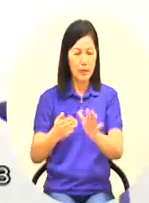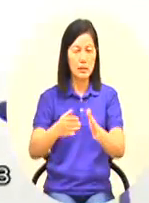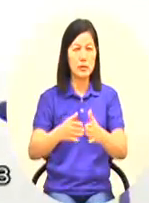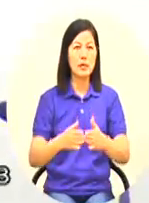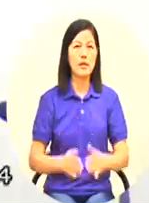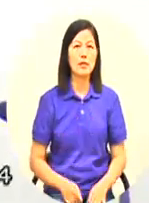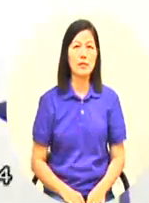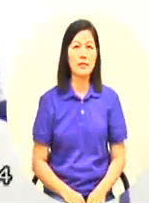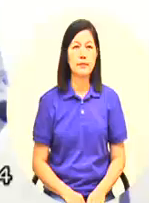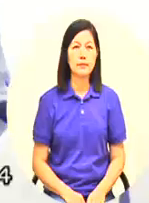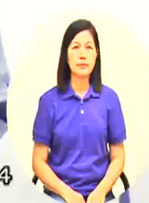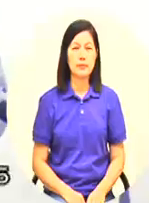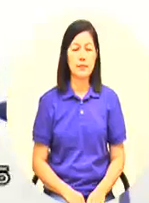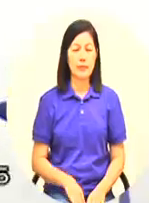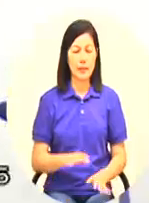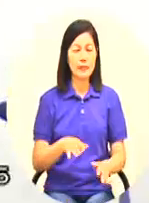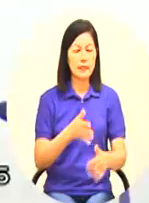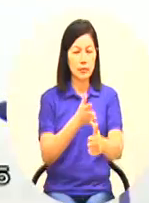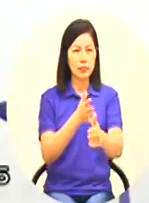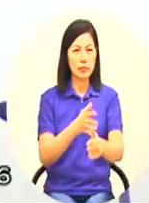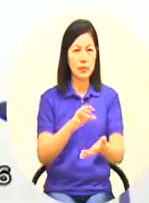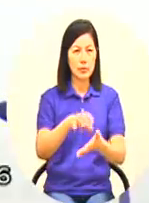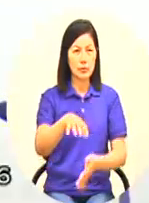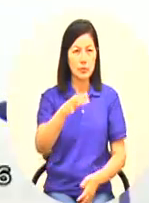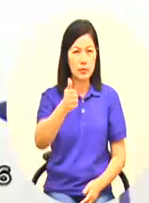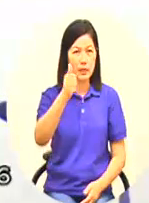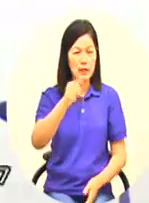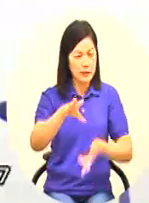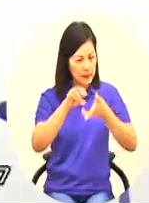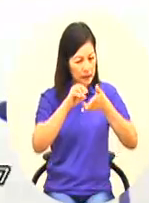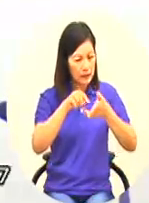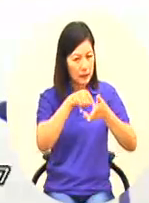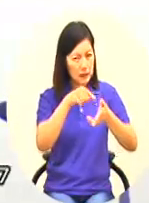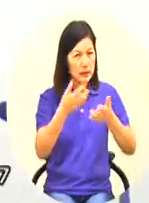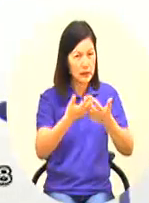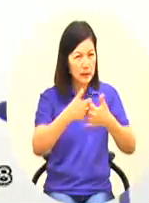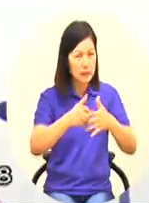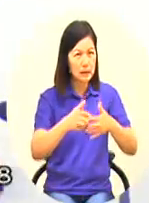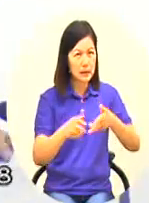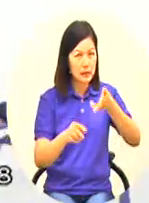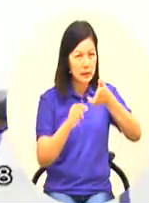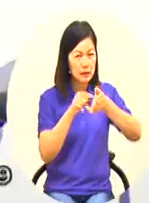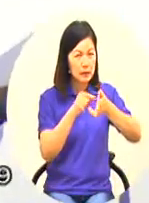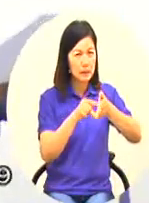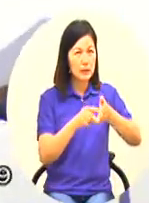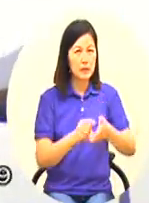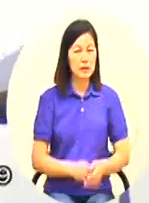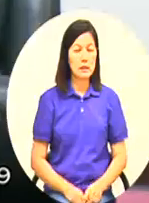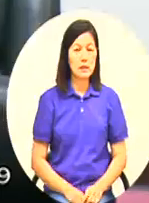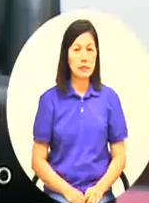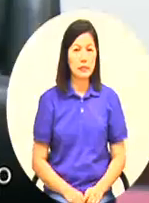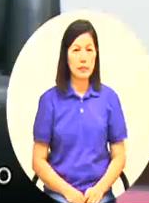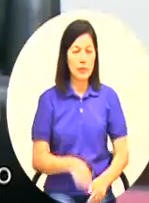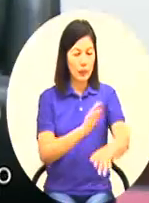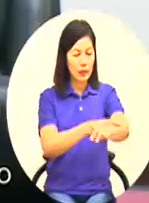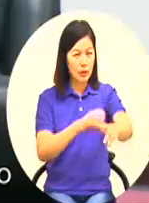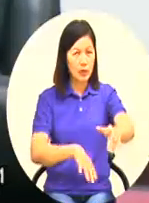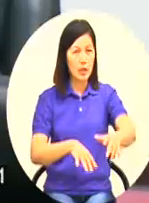要请教警察局长哈，那我们的监视器现在是我们在。光我们的左营区